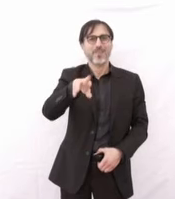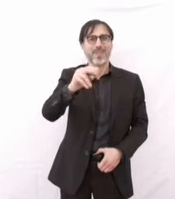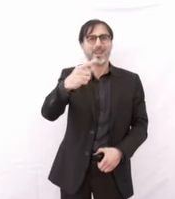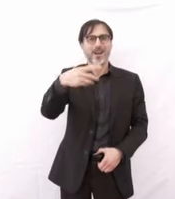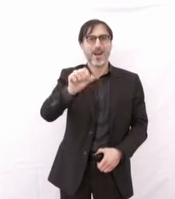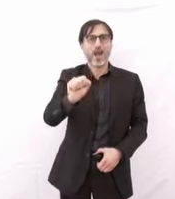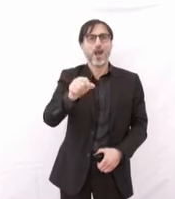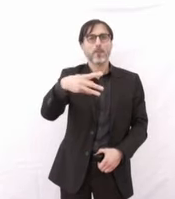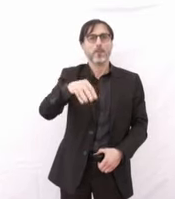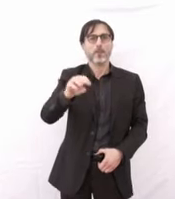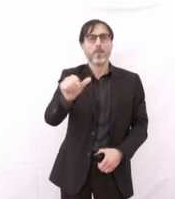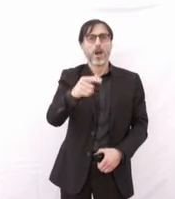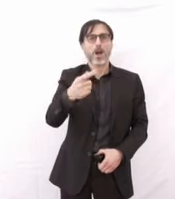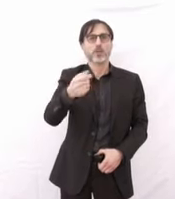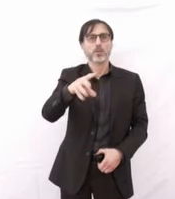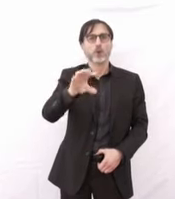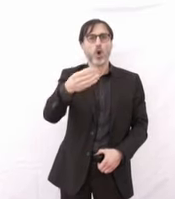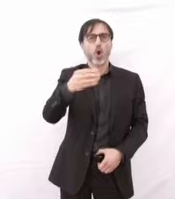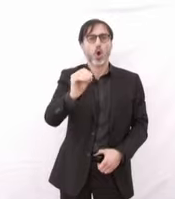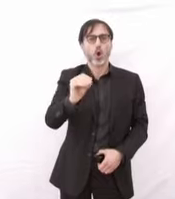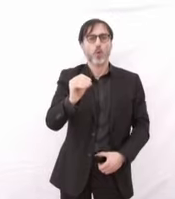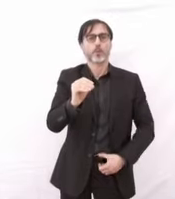Giuseppe Mascolo,